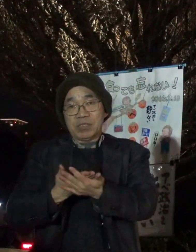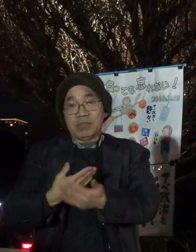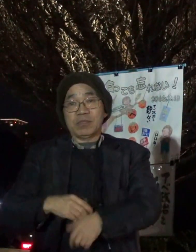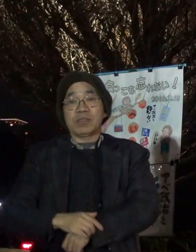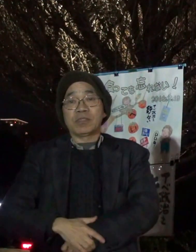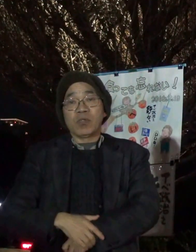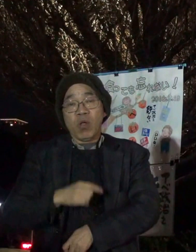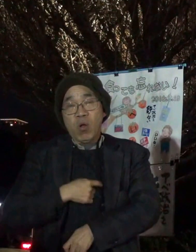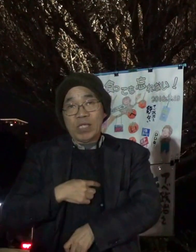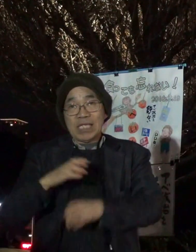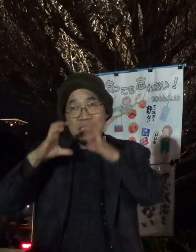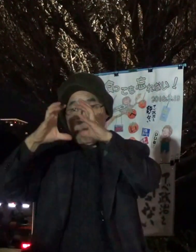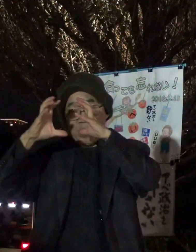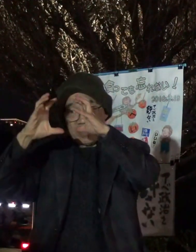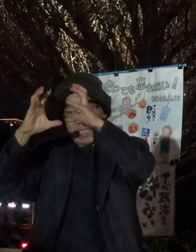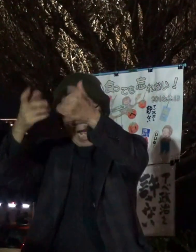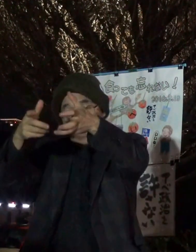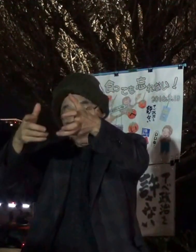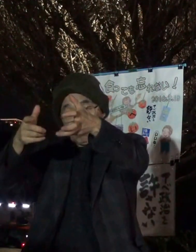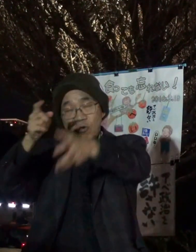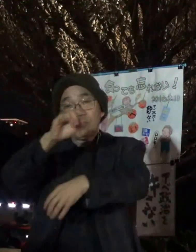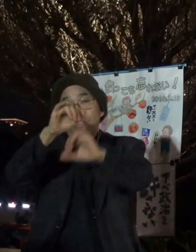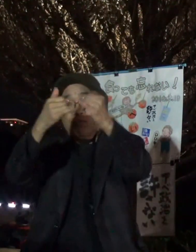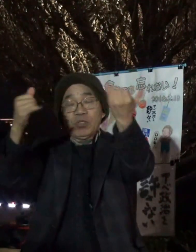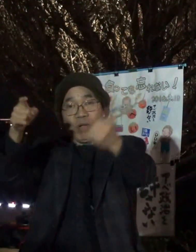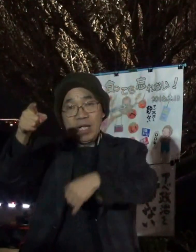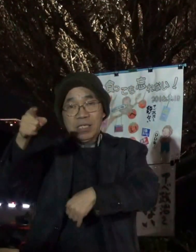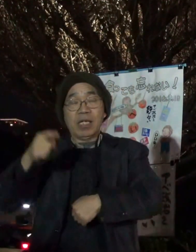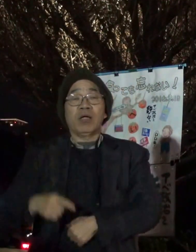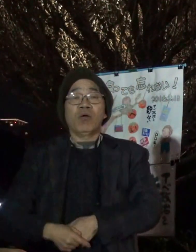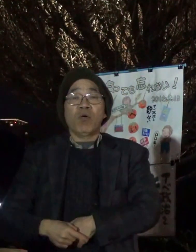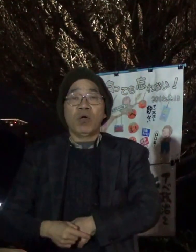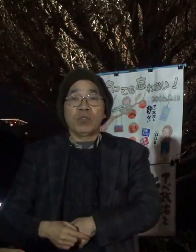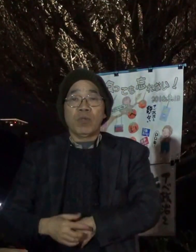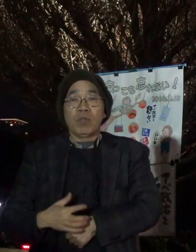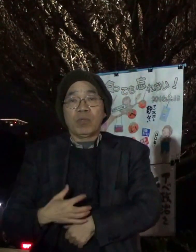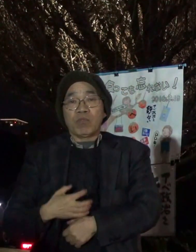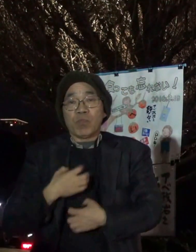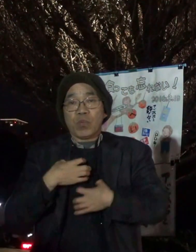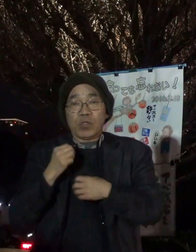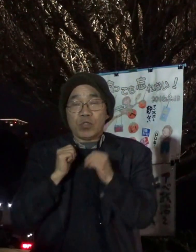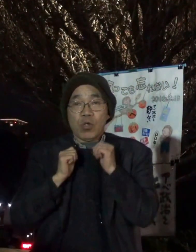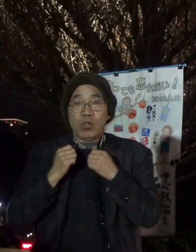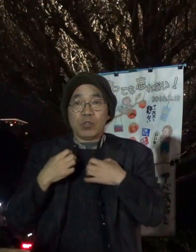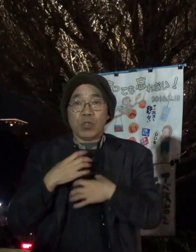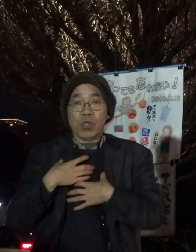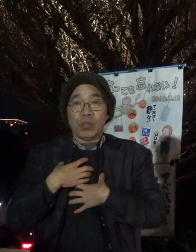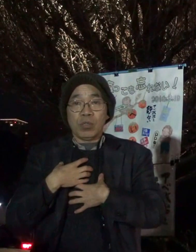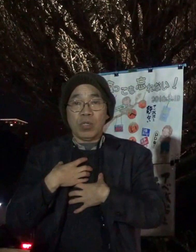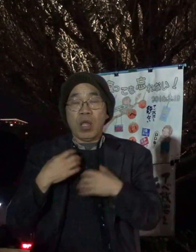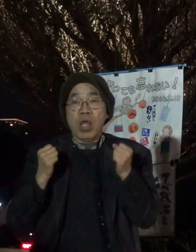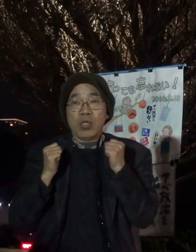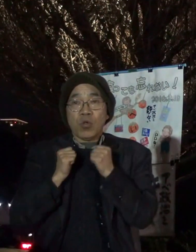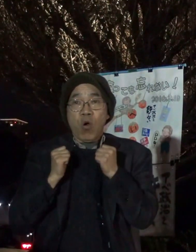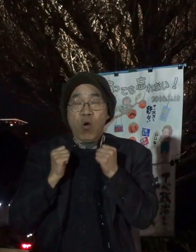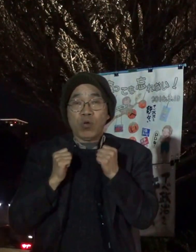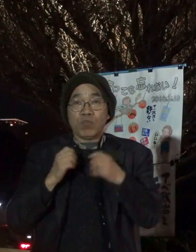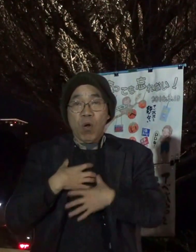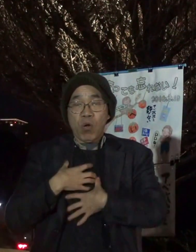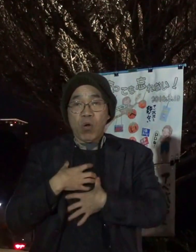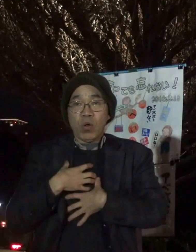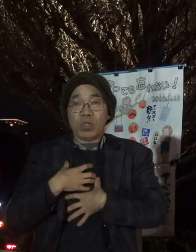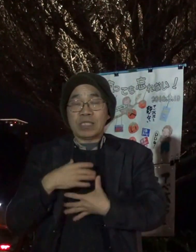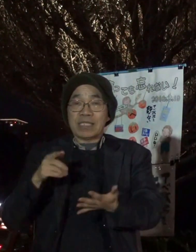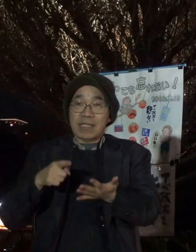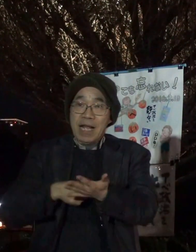世界中の人々が恐怖も欠乏もない平